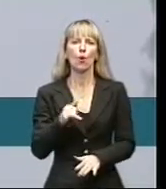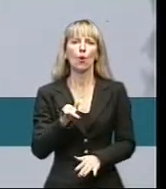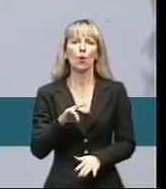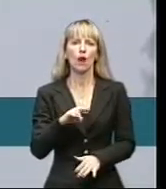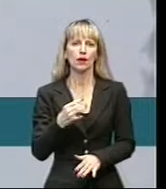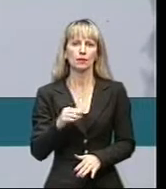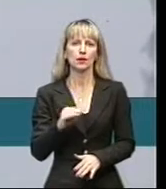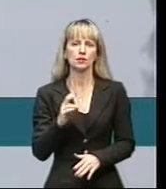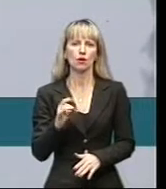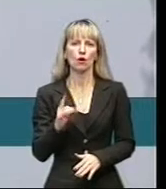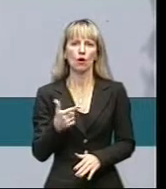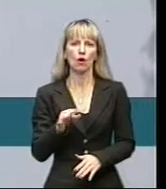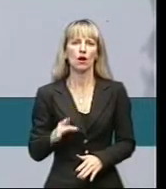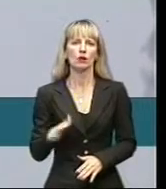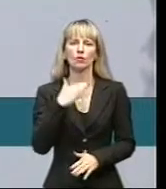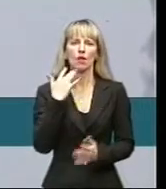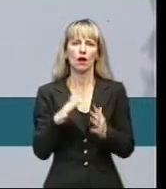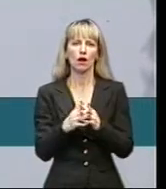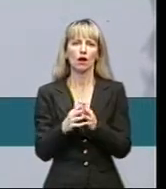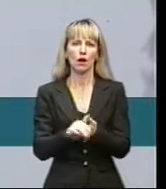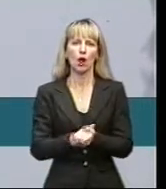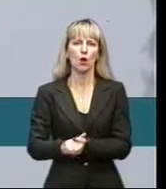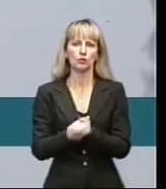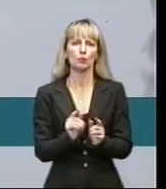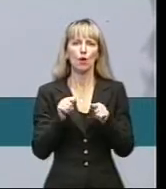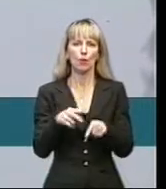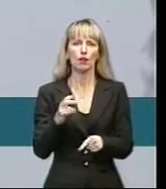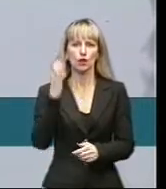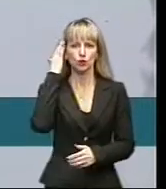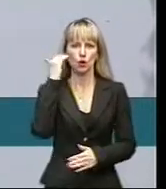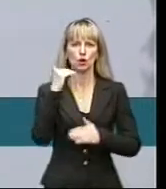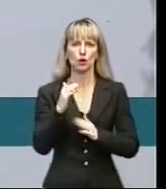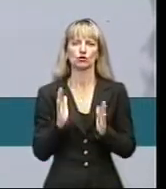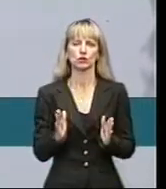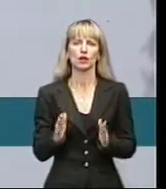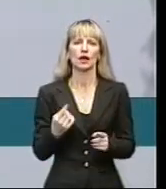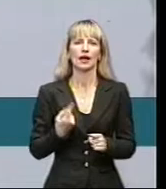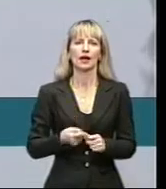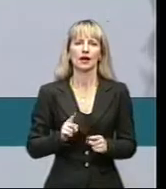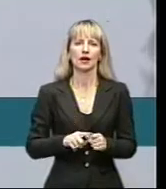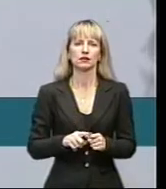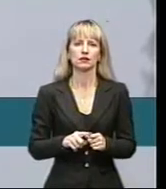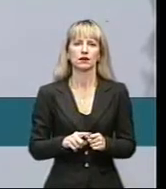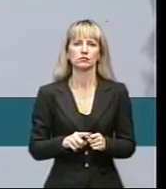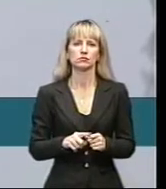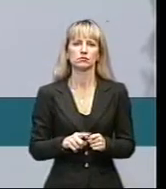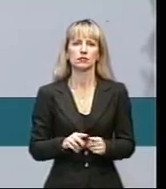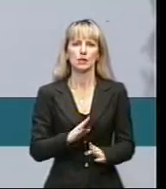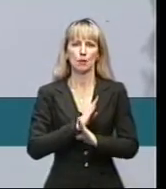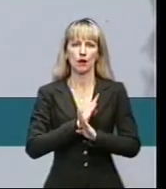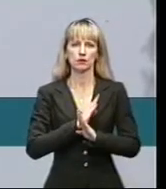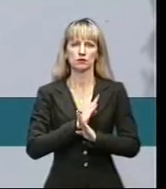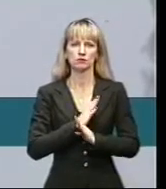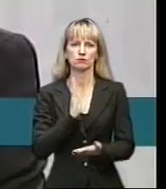району, дуже багато колгоспів попали на чорні дошки. Чорні дошки – це, по суті, смерть,